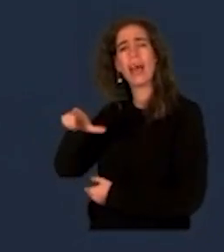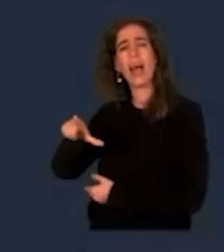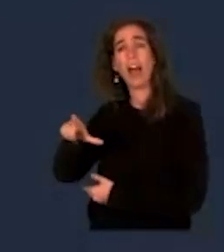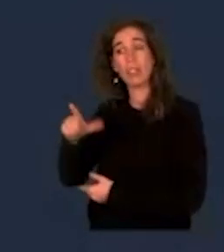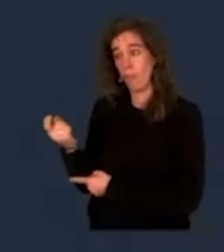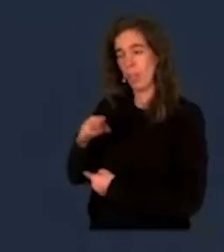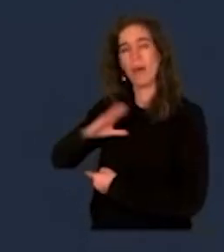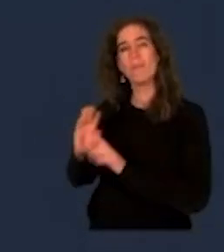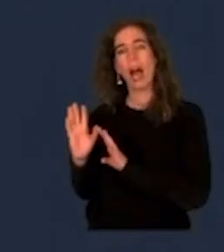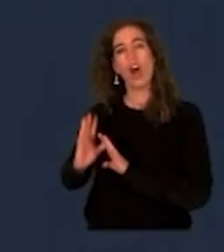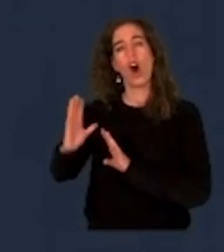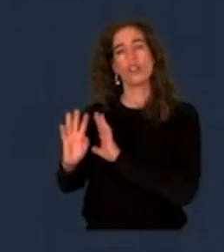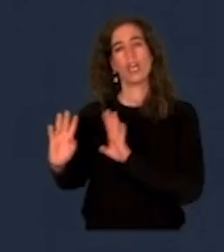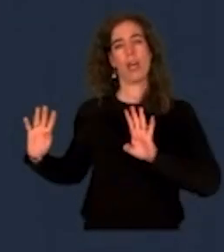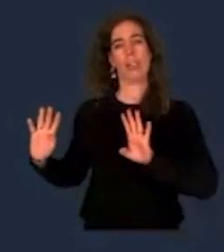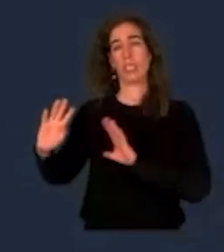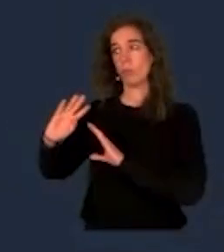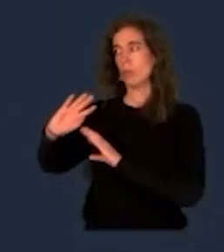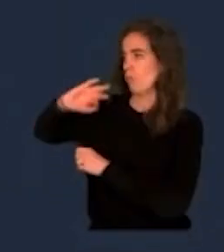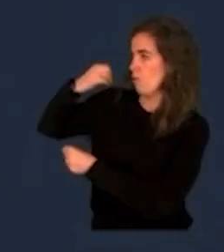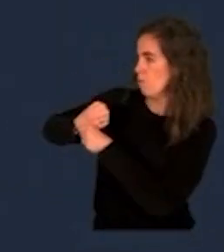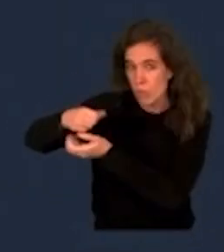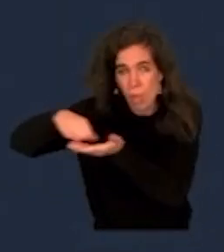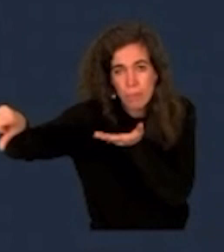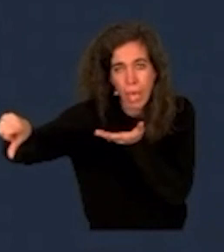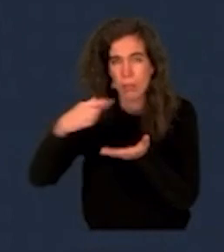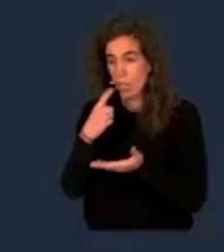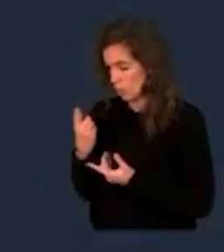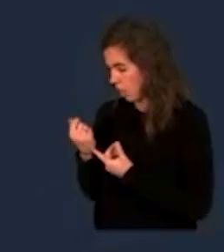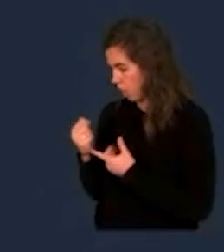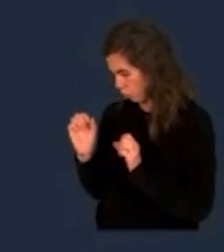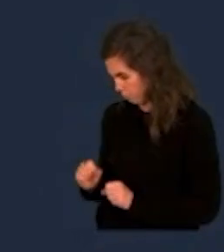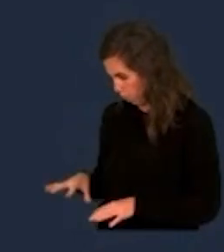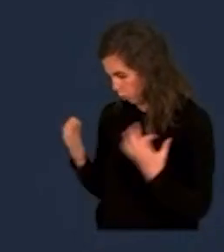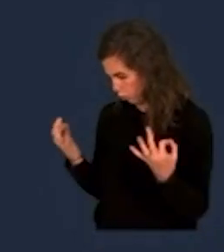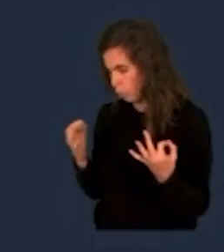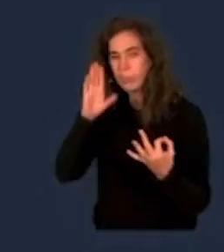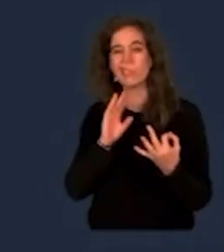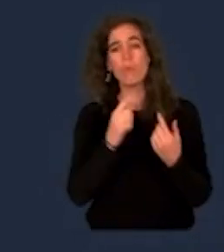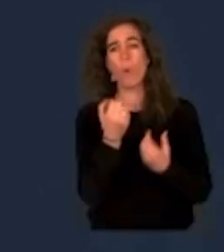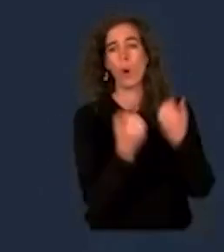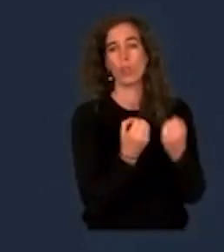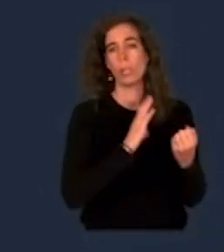alors continuez et accélérer la réduction de la pression fiscale sur les automobilistes merci monsieur le président